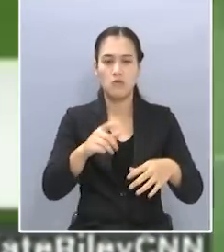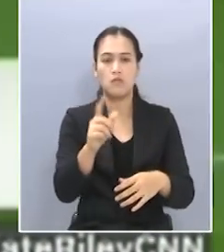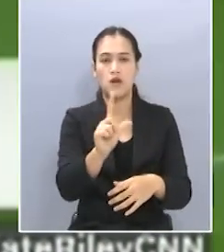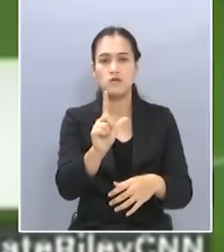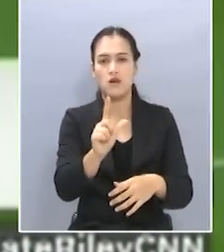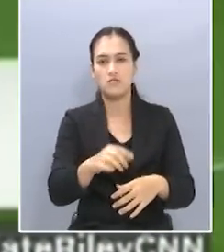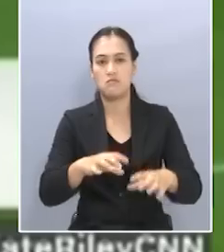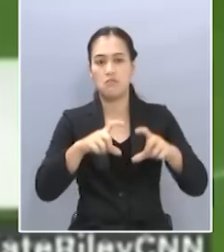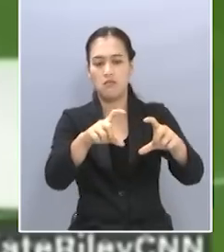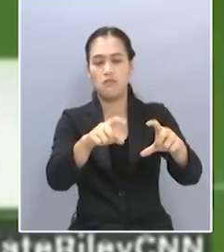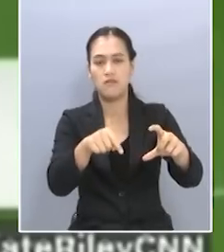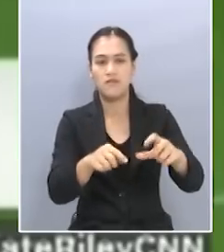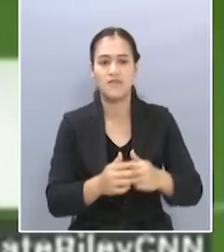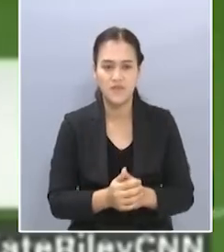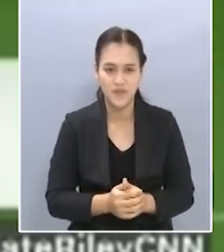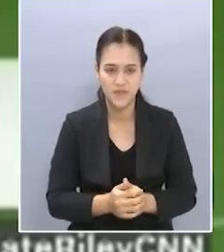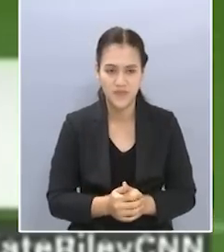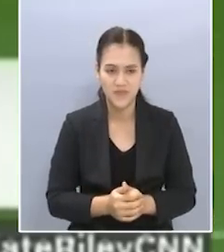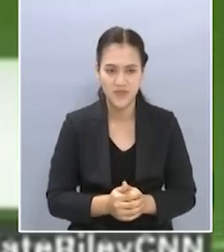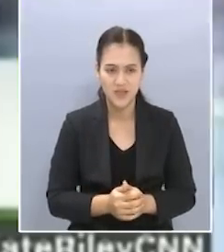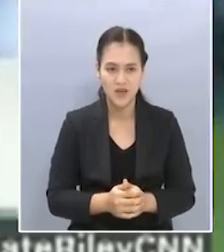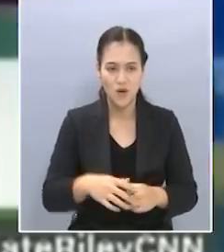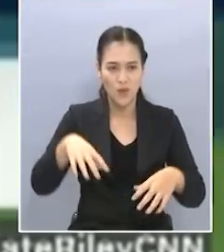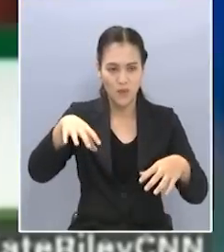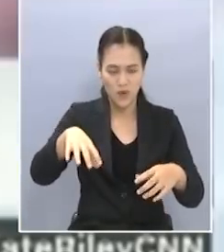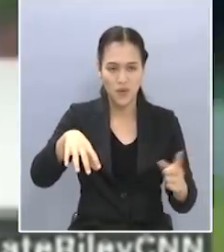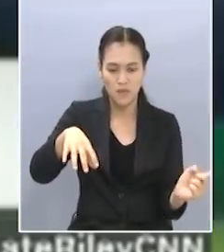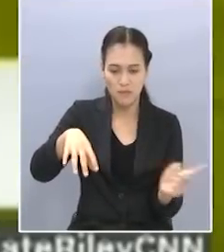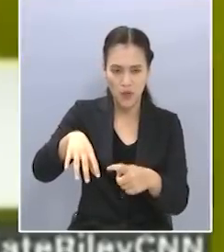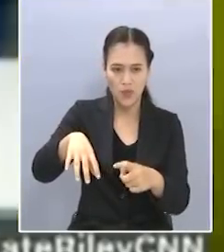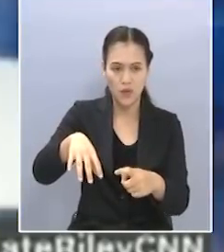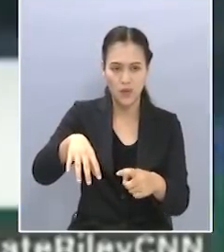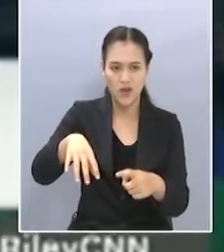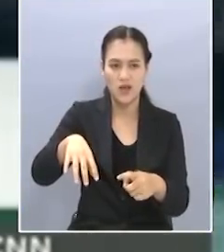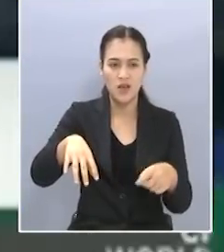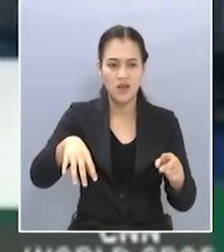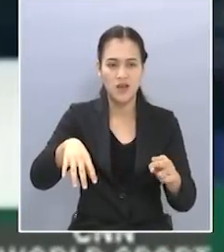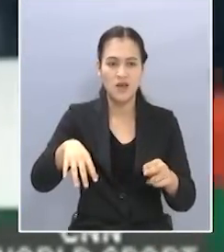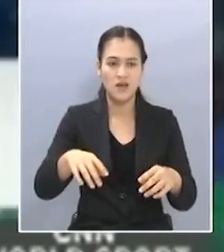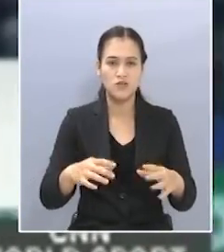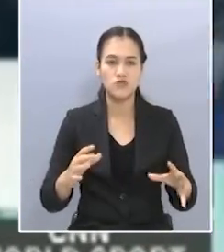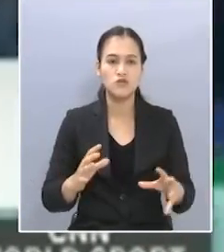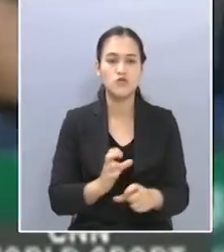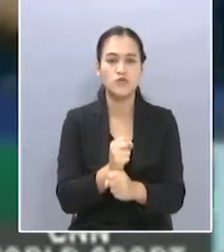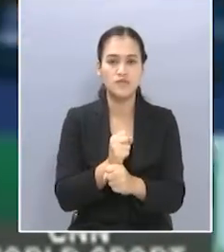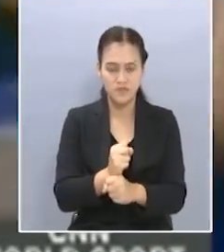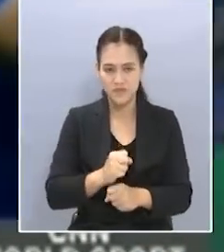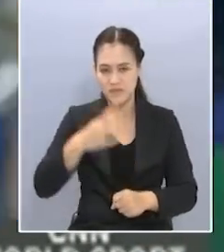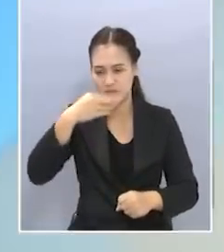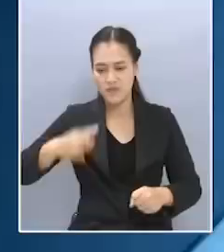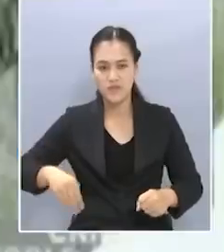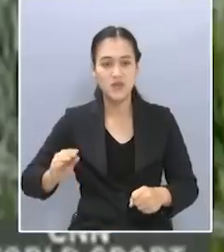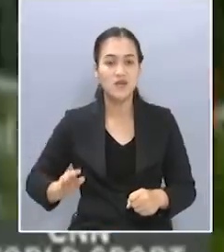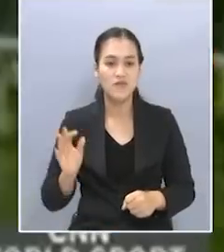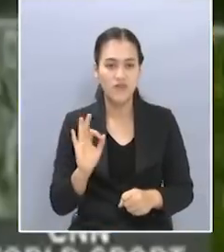ะครับและเป็นทางด้านของริยัดมาเรสปีกจากอัลจีเรีย 2-0 ครับจบเกมนะครับเลสเตอร์เอาชนะคลับบรูช